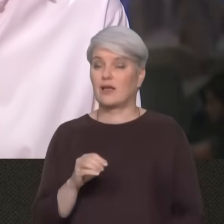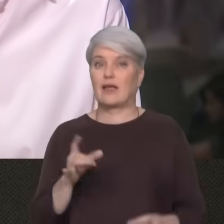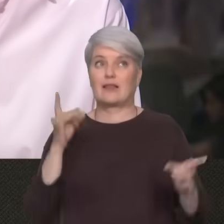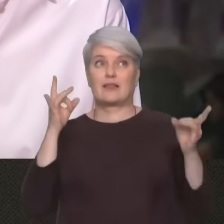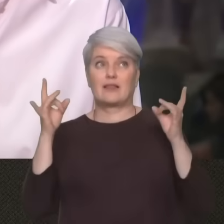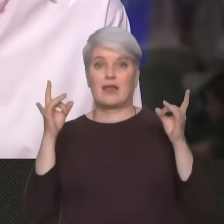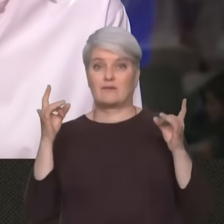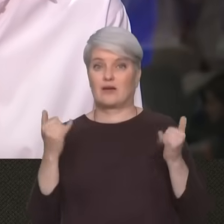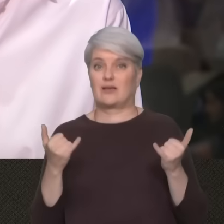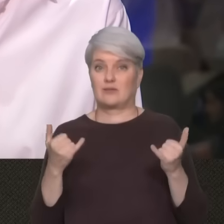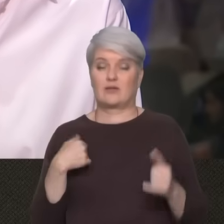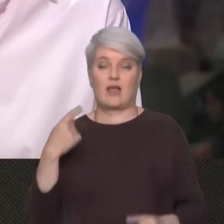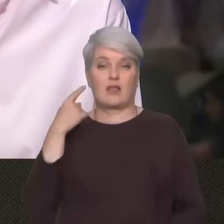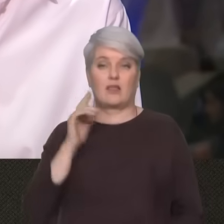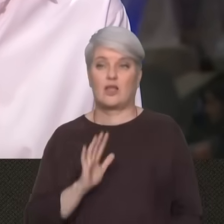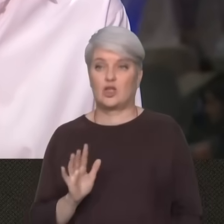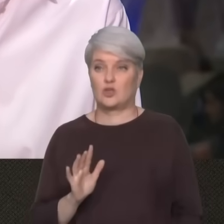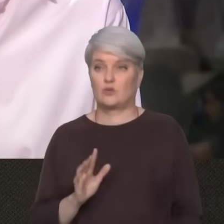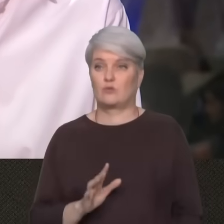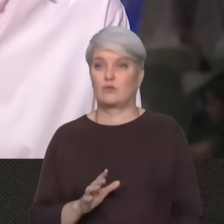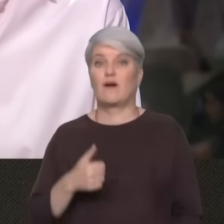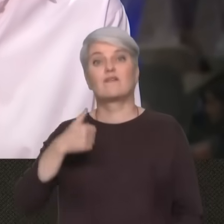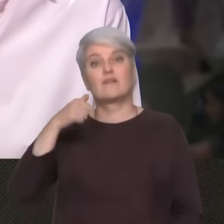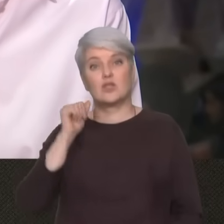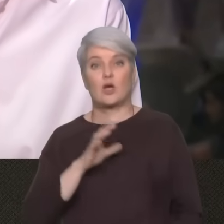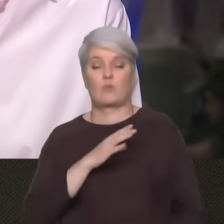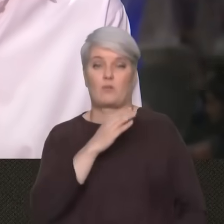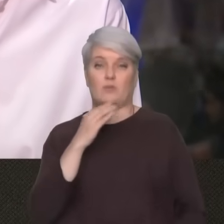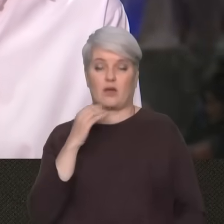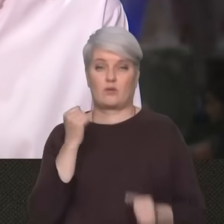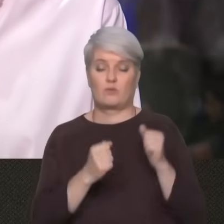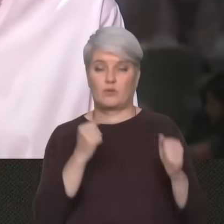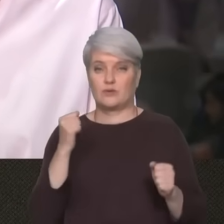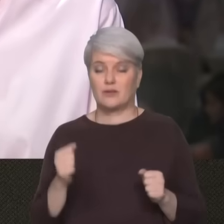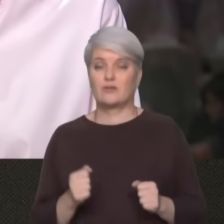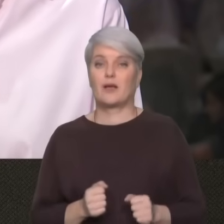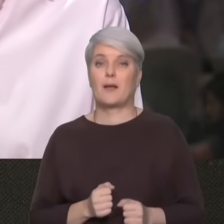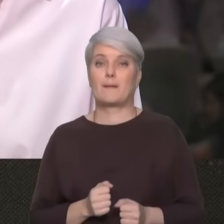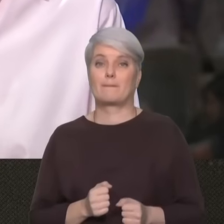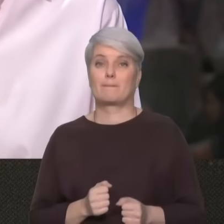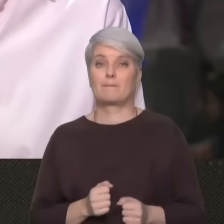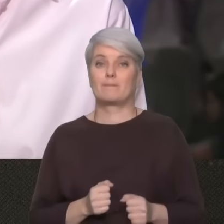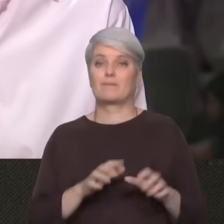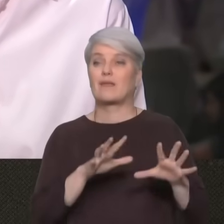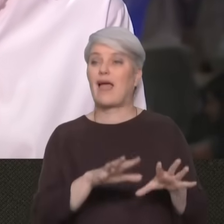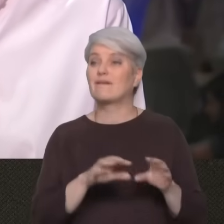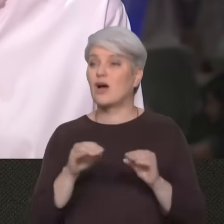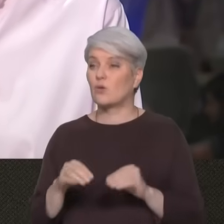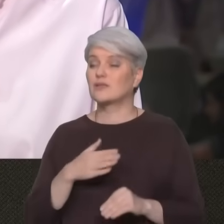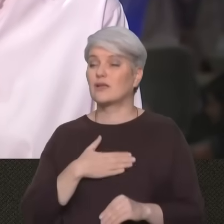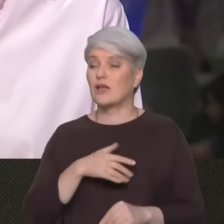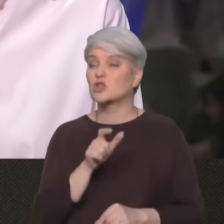тривог сьогодні наземних я не чув. Вчора було багато обстрілів. І евакуація наших